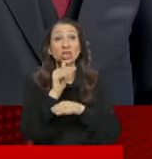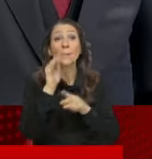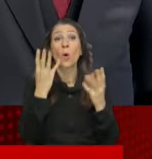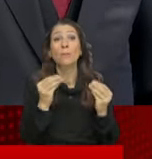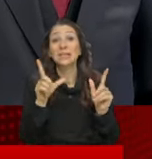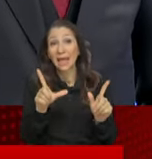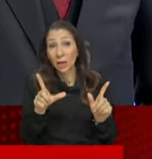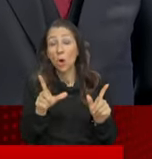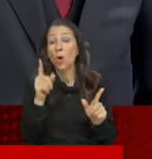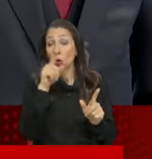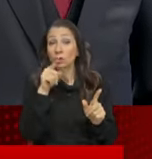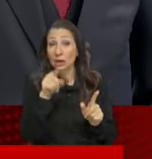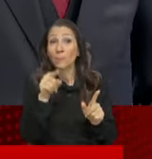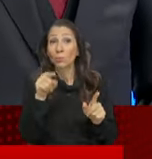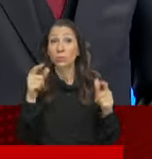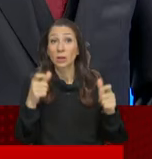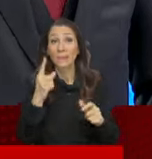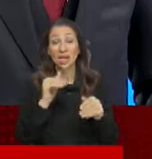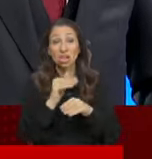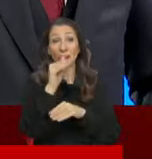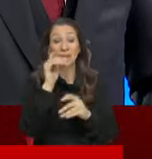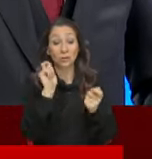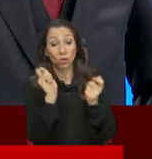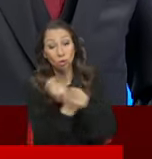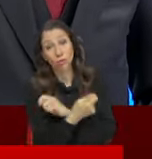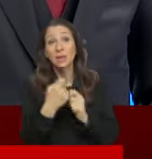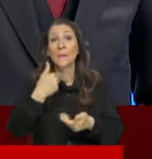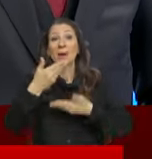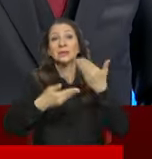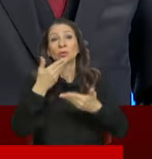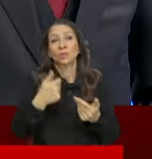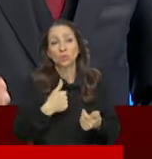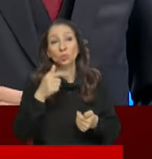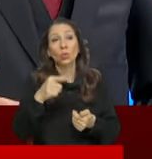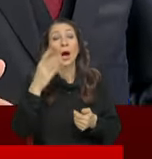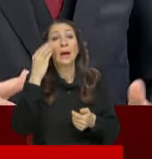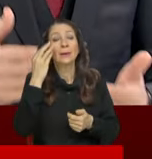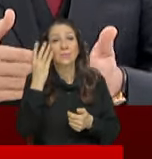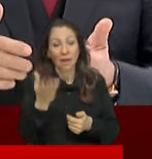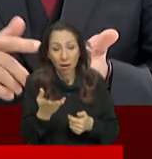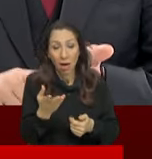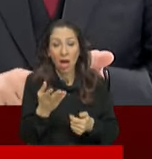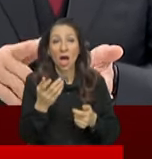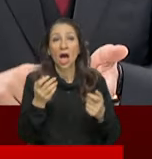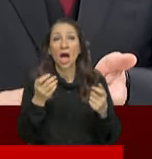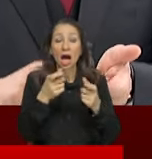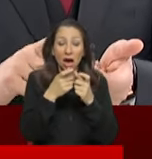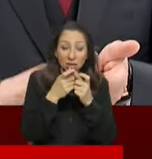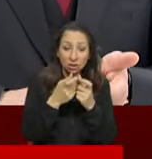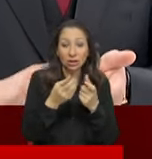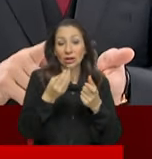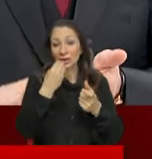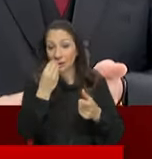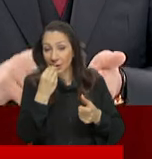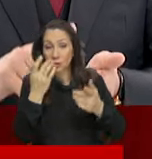etmemiz gerekiyor o yüzden de burada bir yaşamsal dönüşümden bahsediyoruz ve Bu çerçevede aşını işini eğitimini